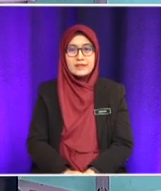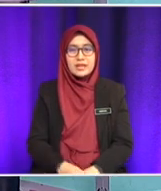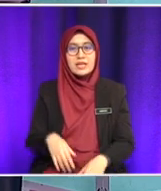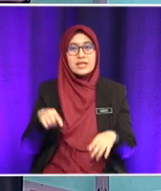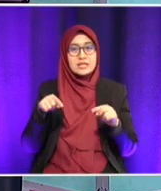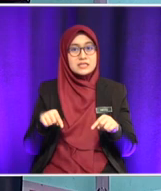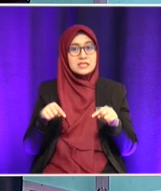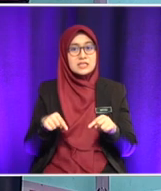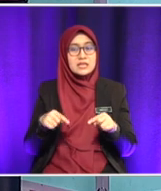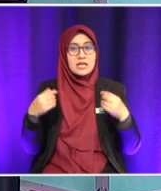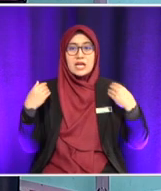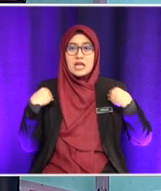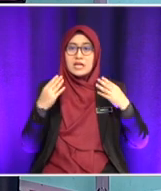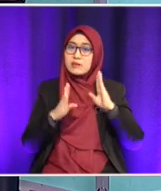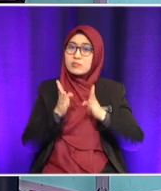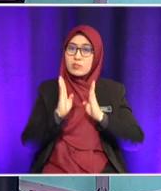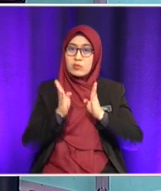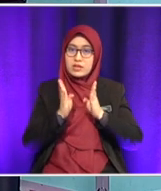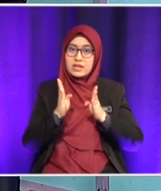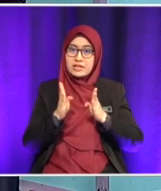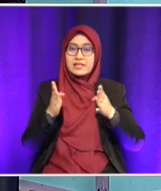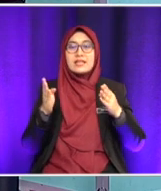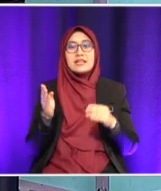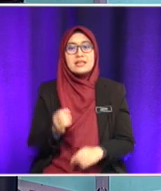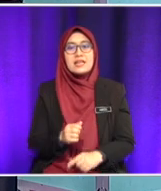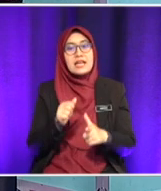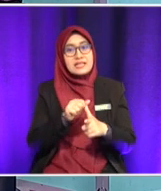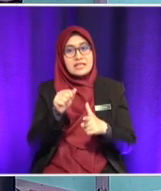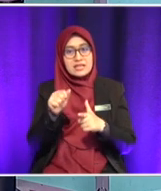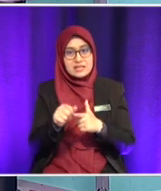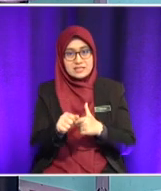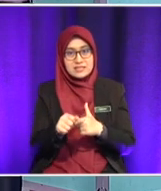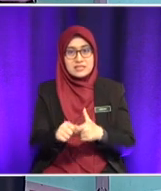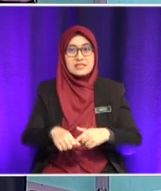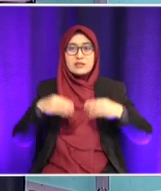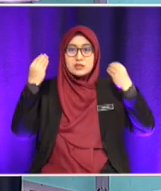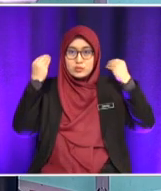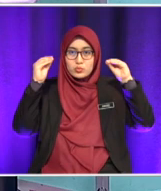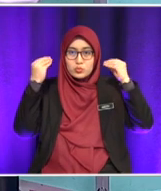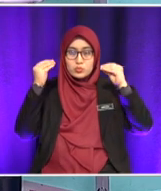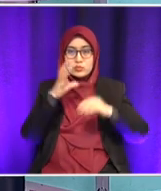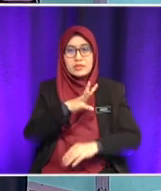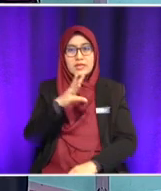diantara guru dan murid jadi ada murid itu siapa